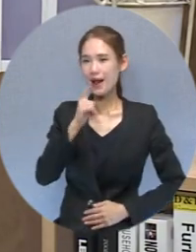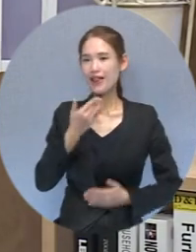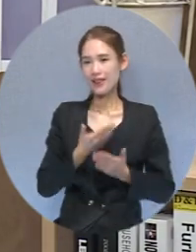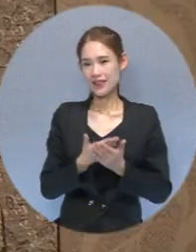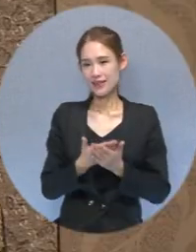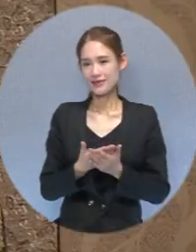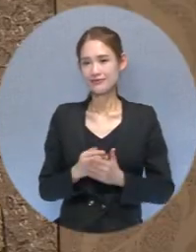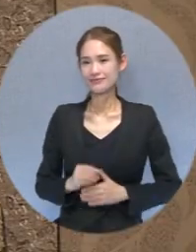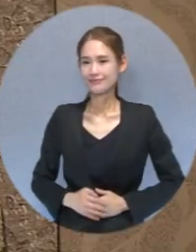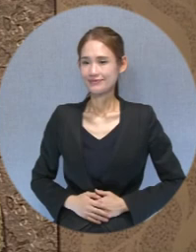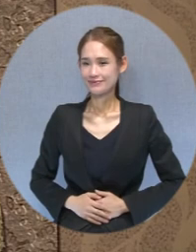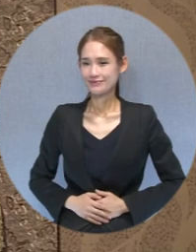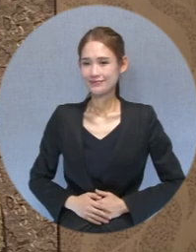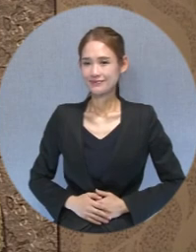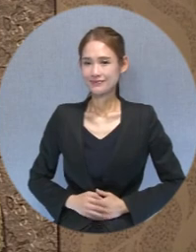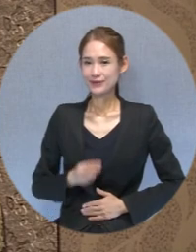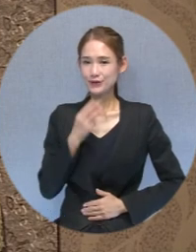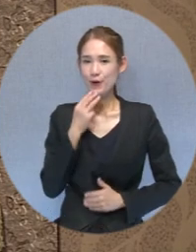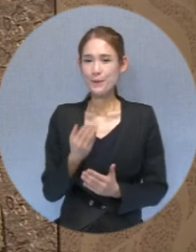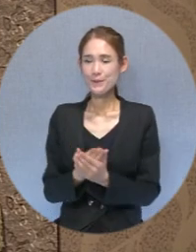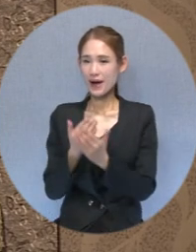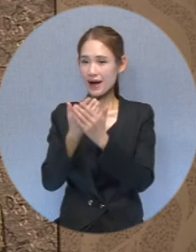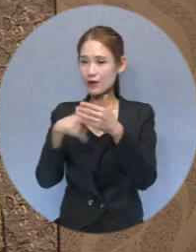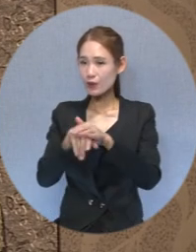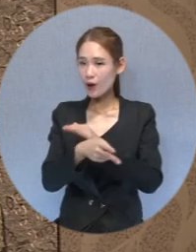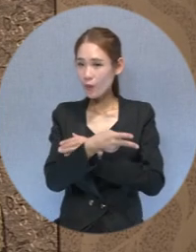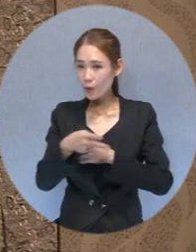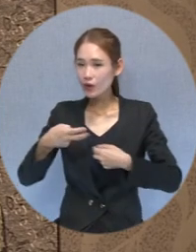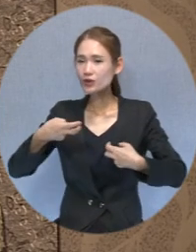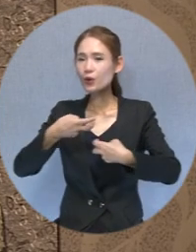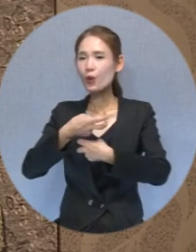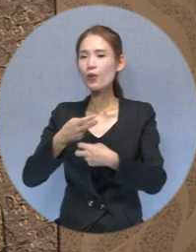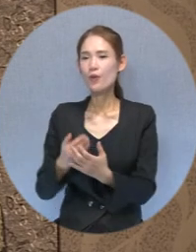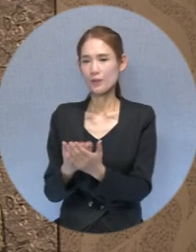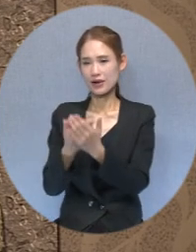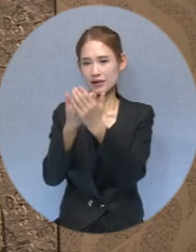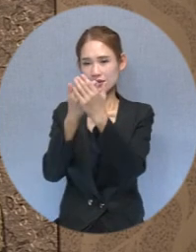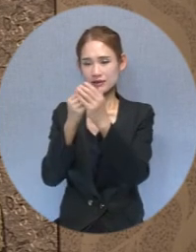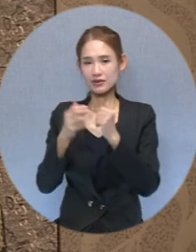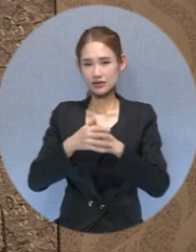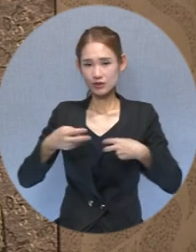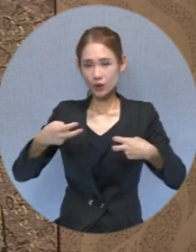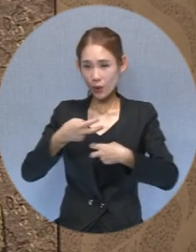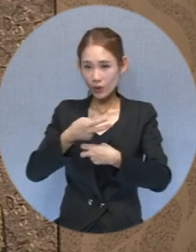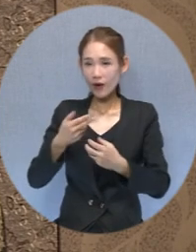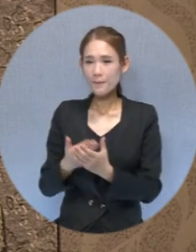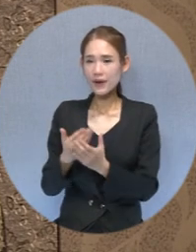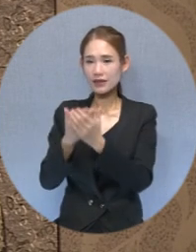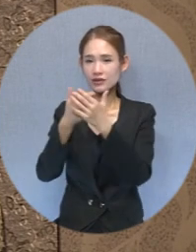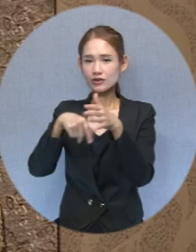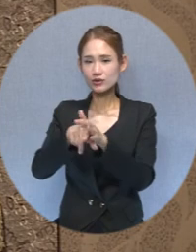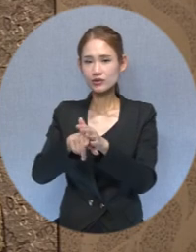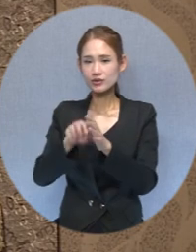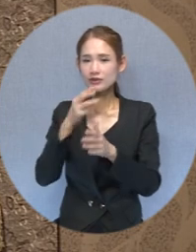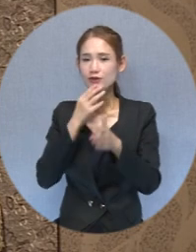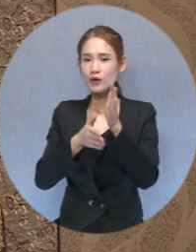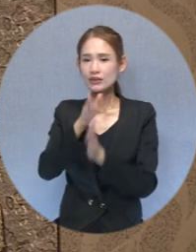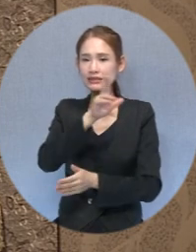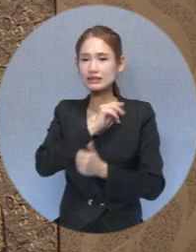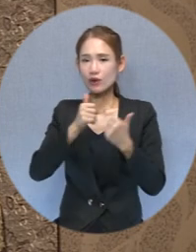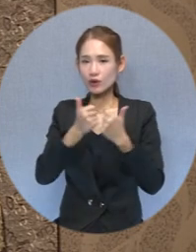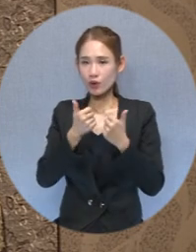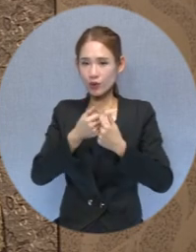해주시죠. 우리 서울이 발전하기 위해서는 교통이 발전을 해야 됩니다. 우리 교통발전을 위해서 서울시의회 교통위원회에서